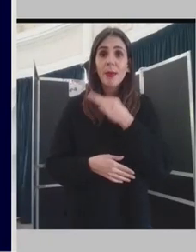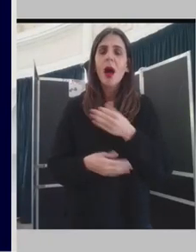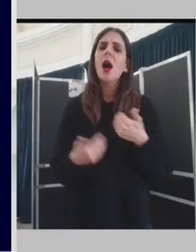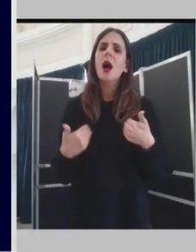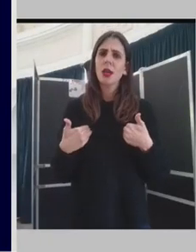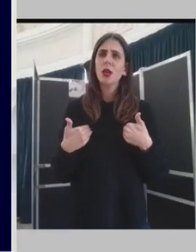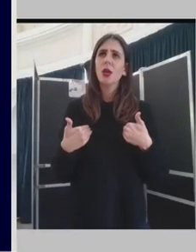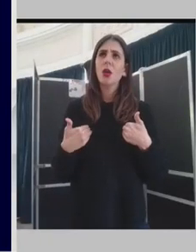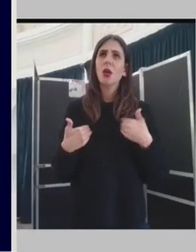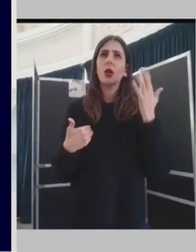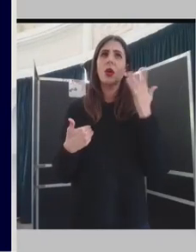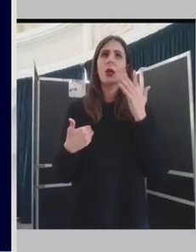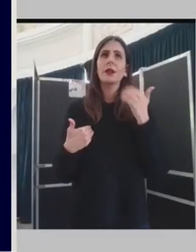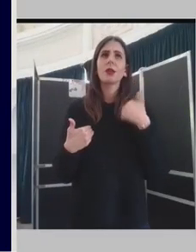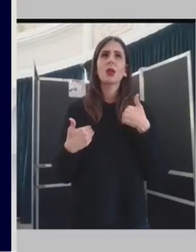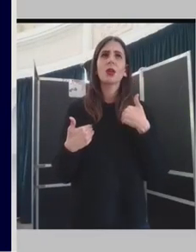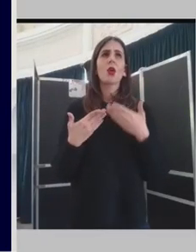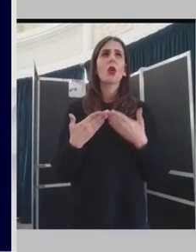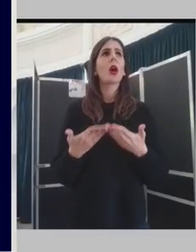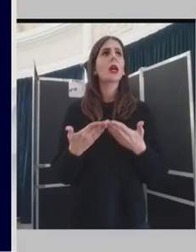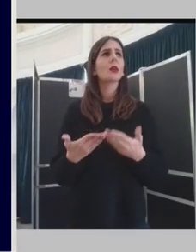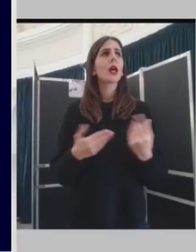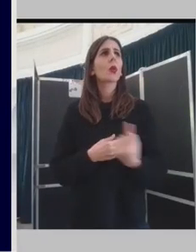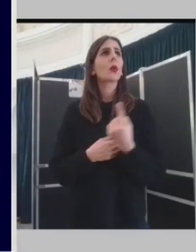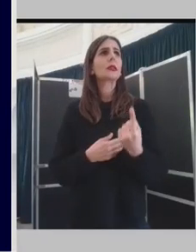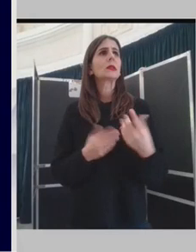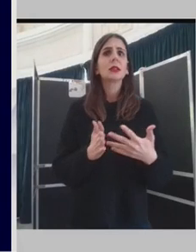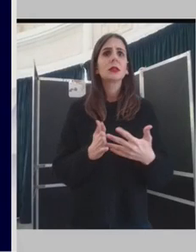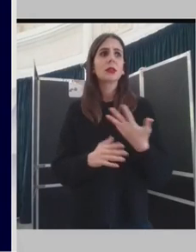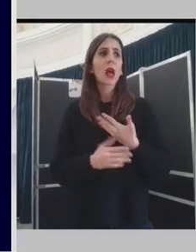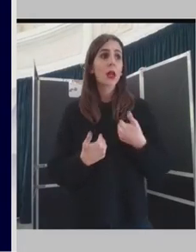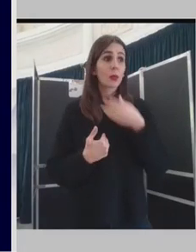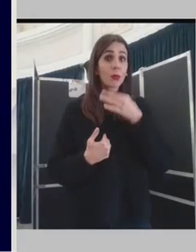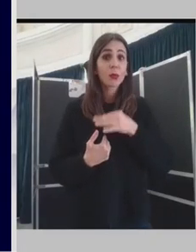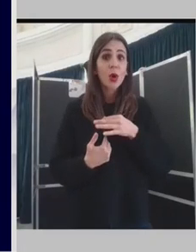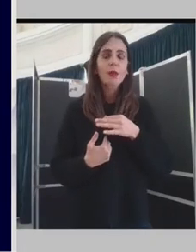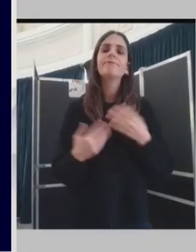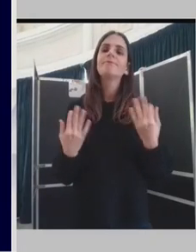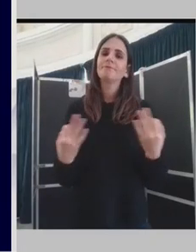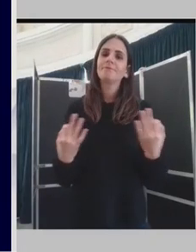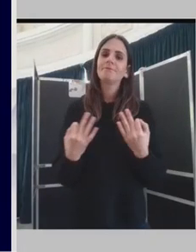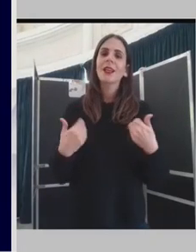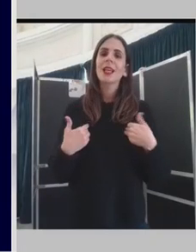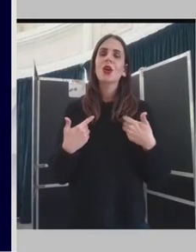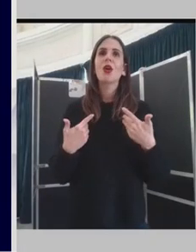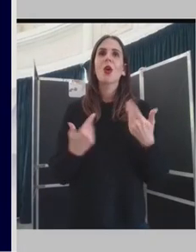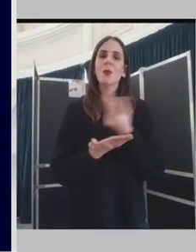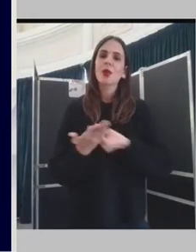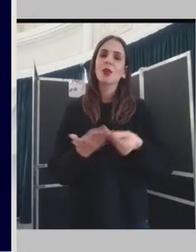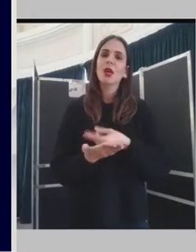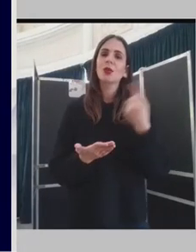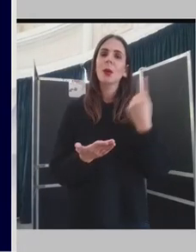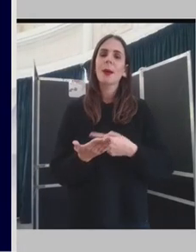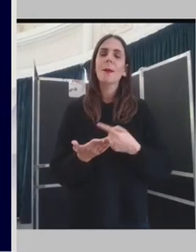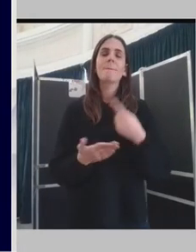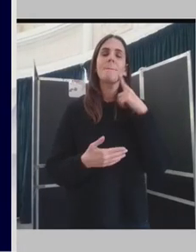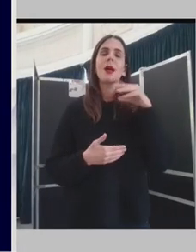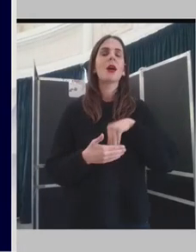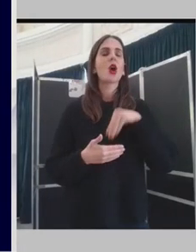in grado io di soccorrere? Ebbene, in questo viaggio io mi sono convinta che sono una persona